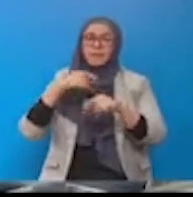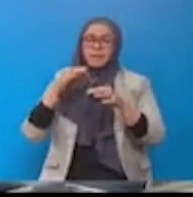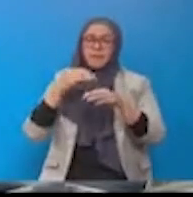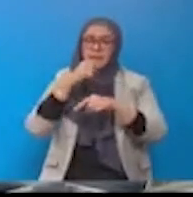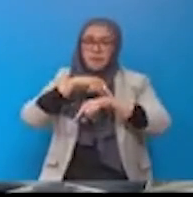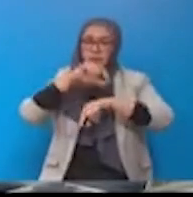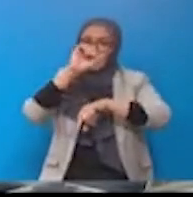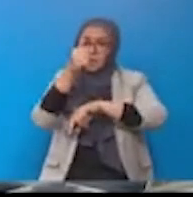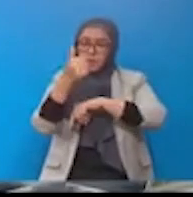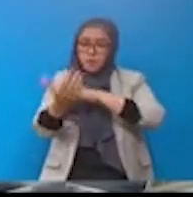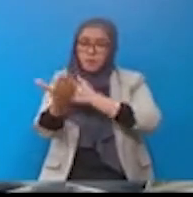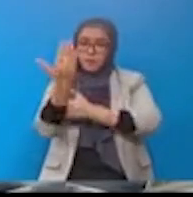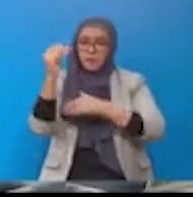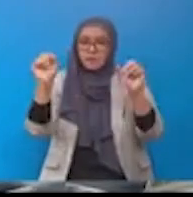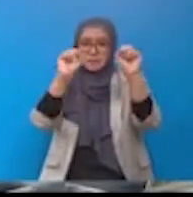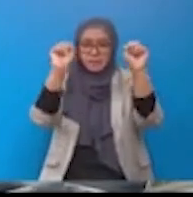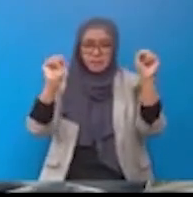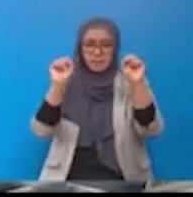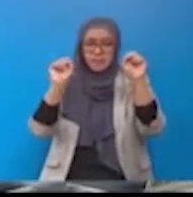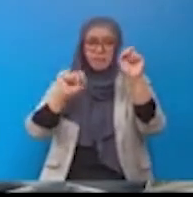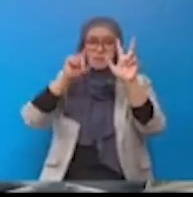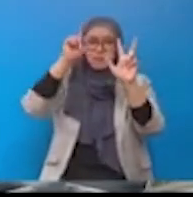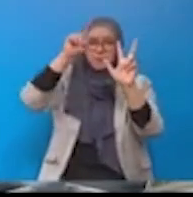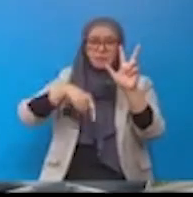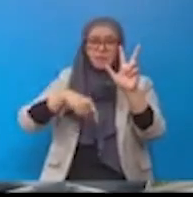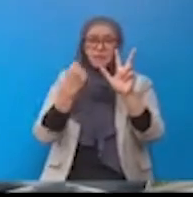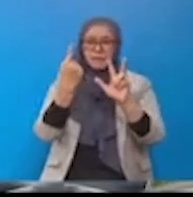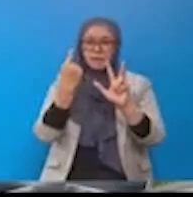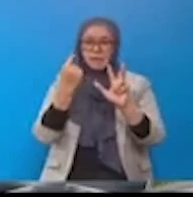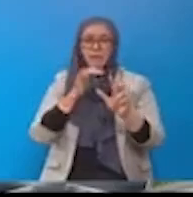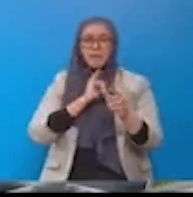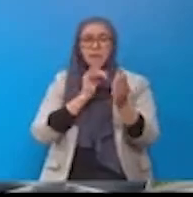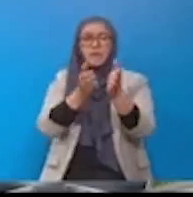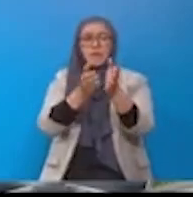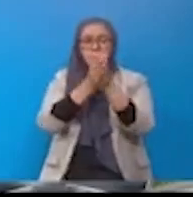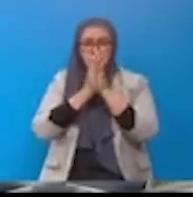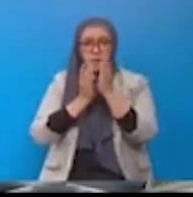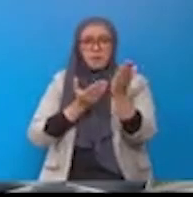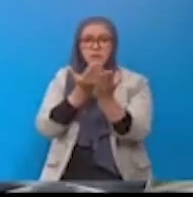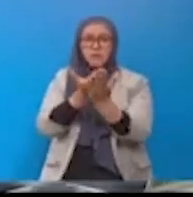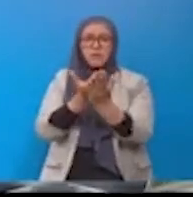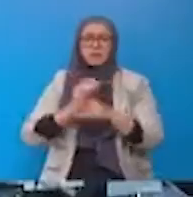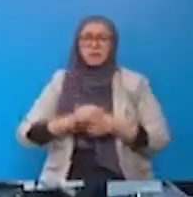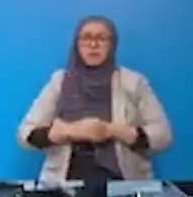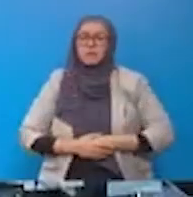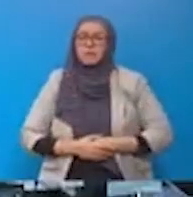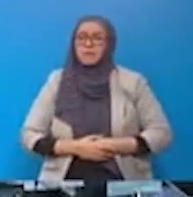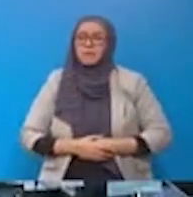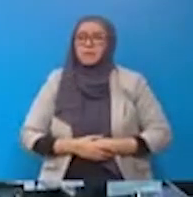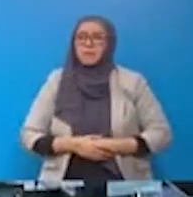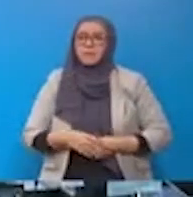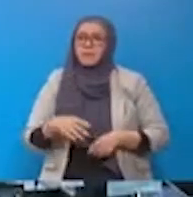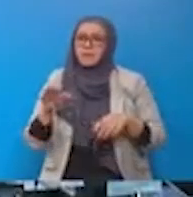3 hari bulan November 2020 saya mohon mengusung penjelasan penjelasannya